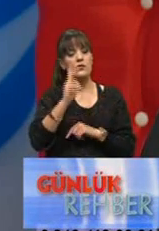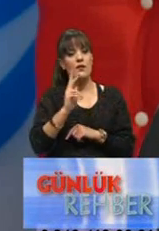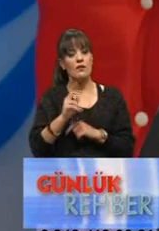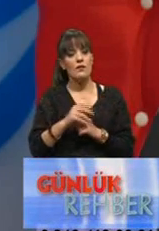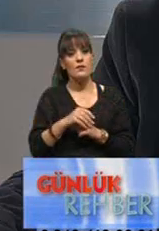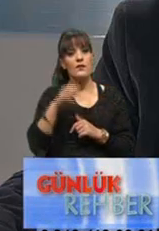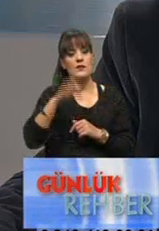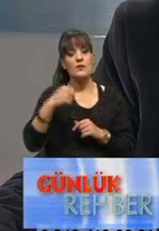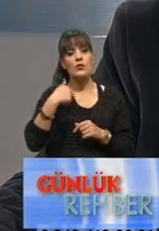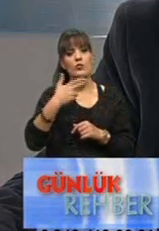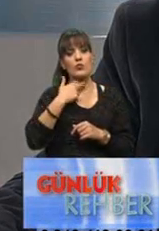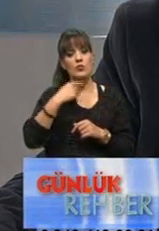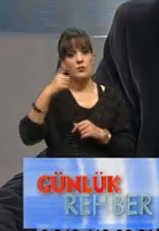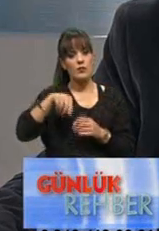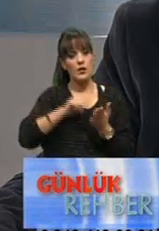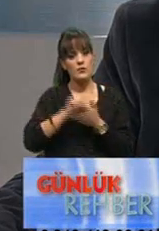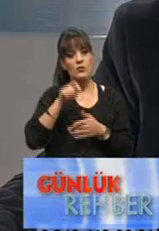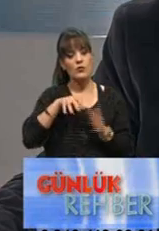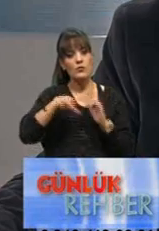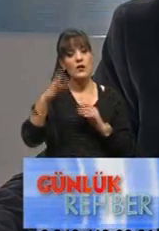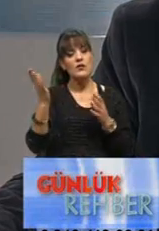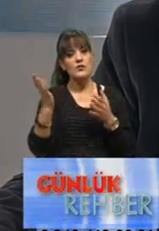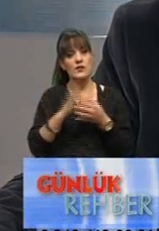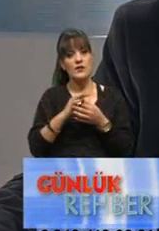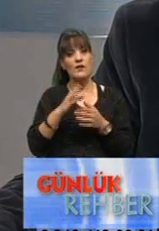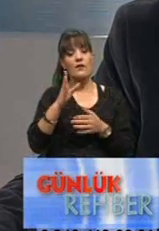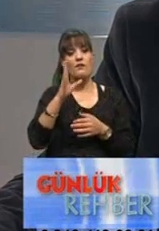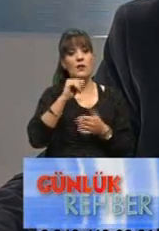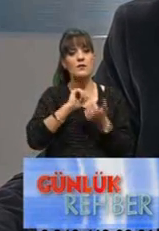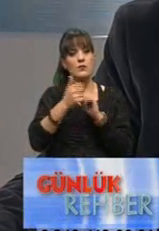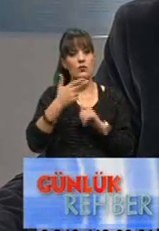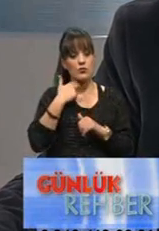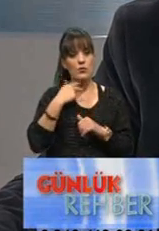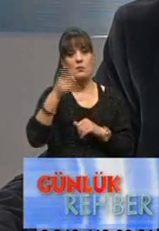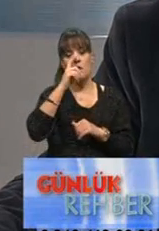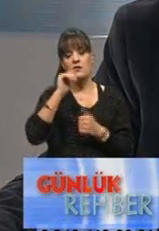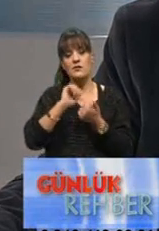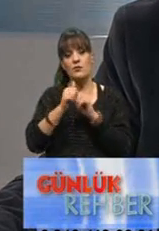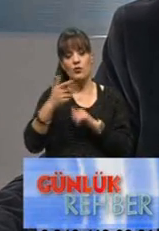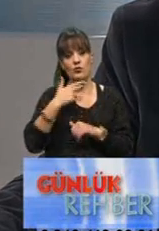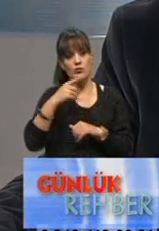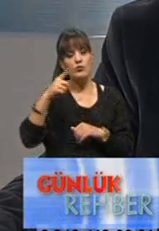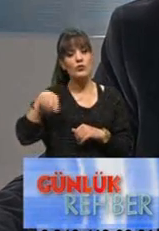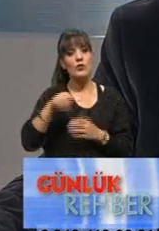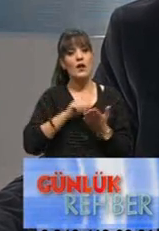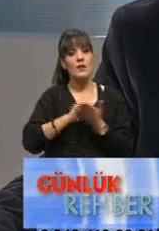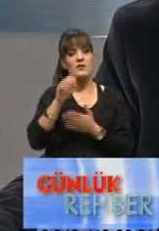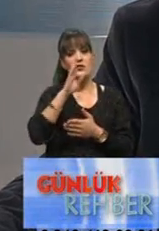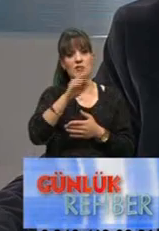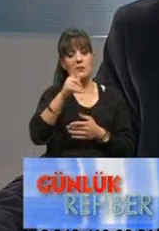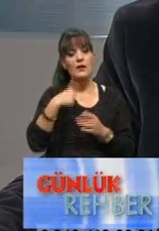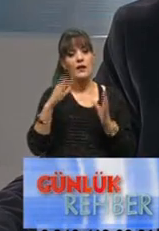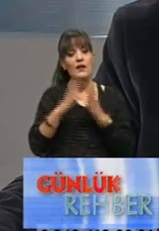anda güzide kulüplerimizin hepsi bu branşla ilgili. İşte Fenerbahçe Spor Kulübü'nden tutun Beşiktaş Spor Kulübü'ne kadar ciddi